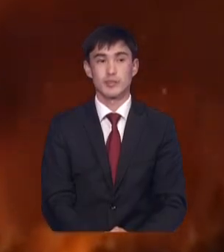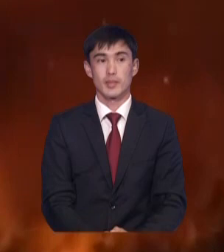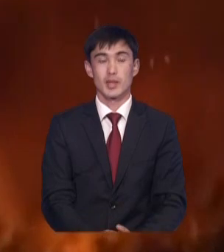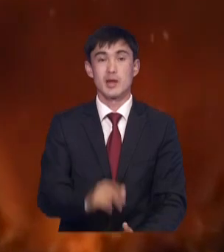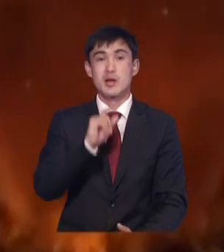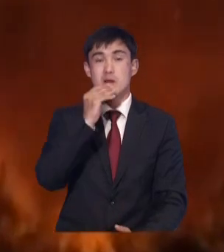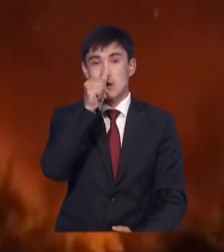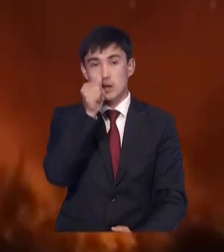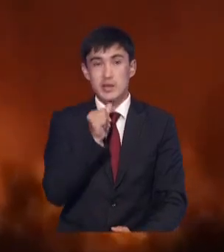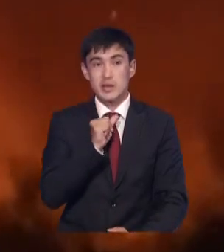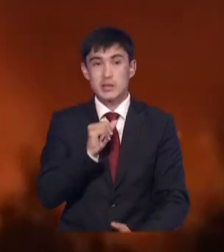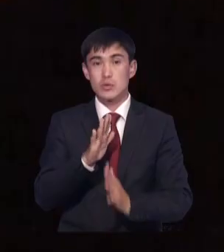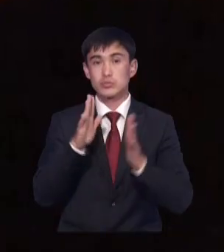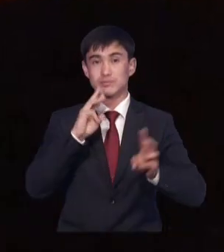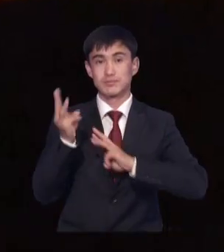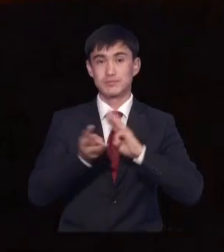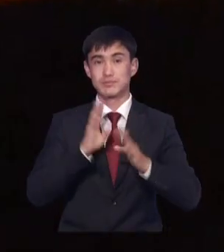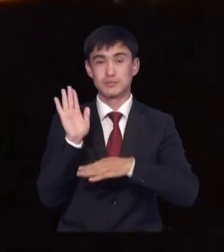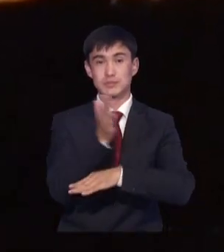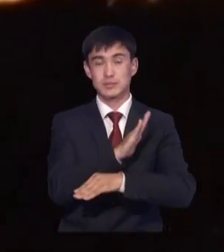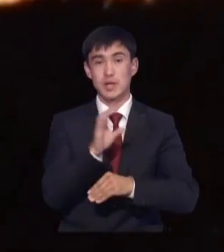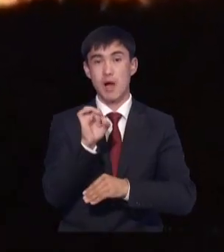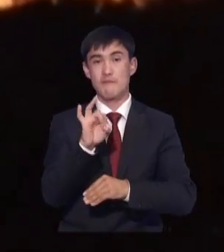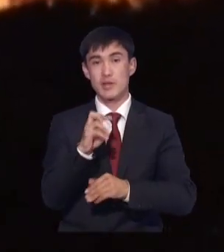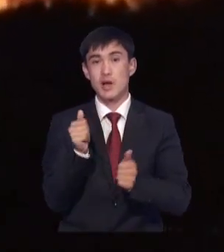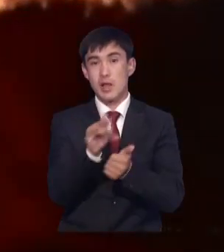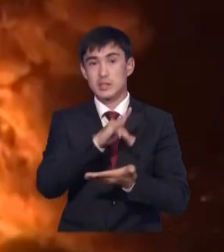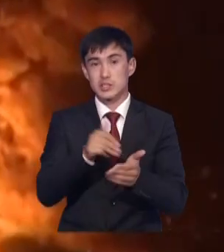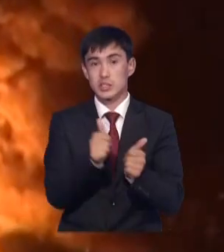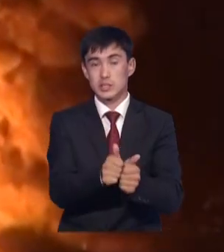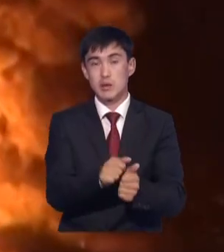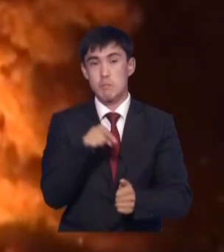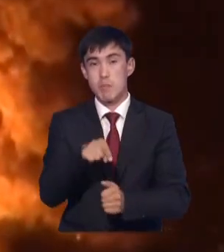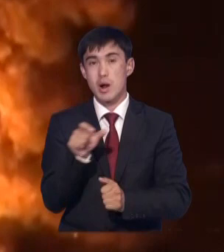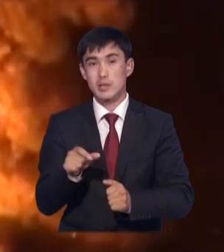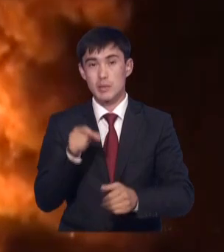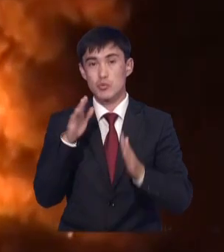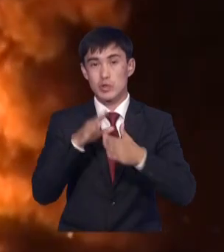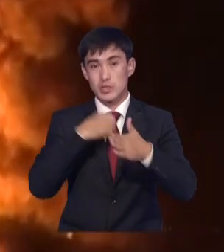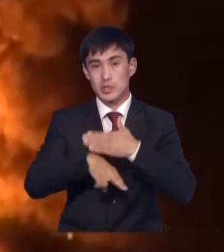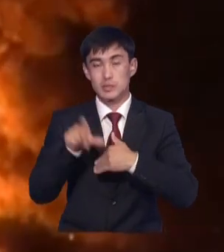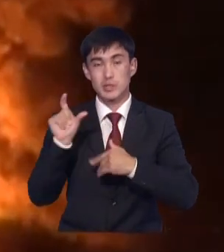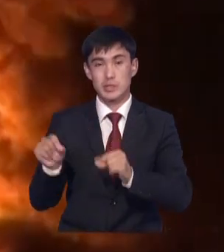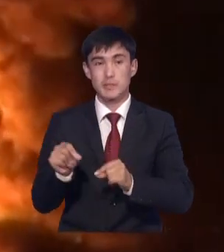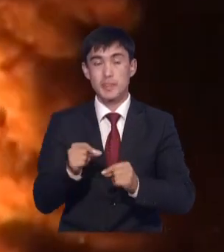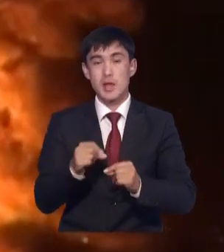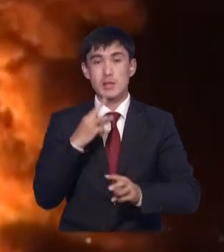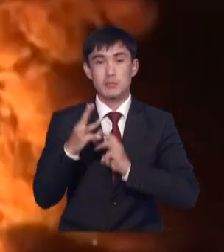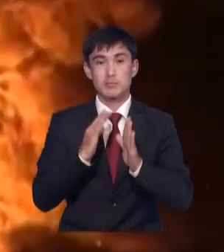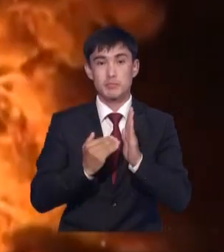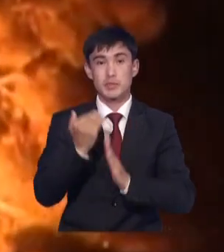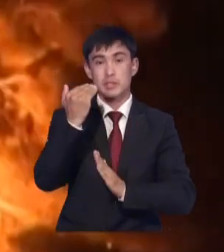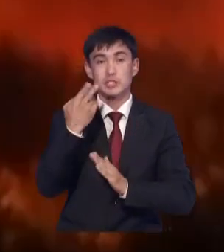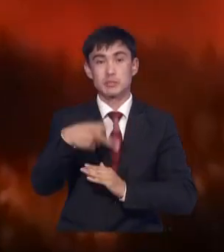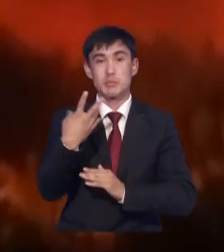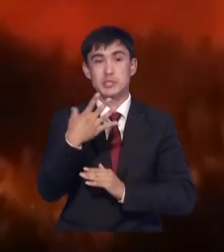Грекияда қаулап жатқан орман өрті ел астанасы Афины сыртына жетті. Мыңдаған адам үйлерін тастап кеткен. Лапылдаған жалының биіктігі